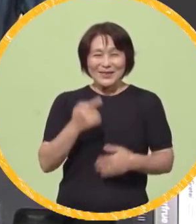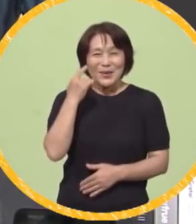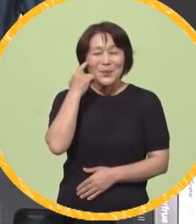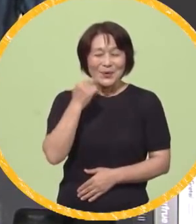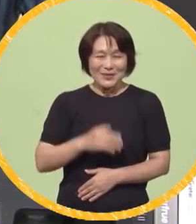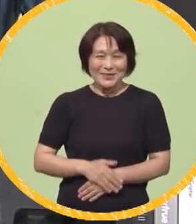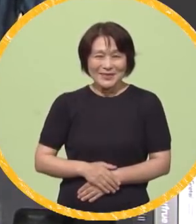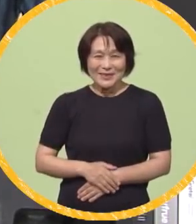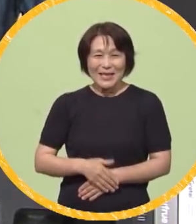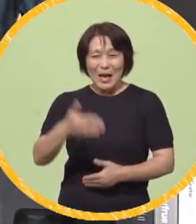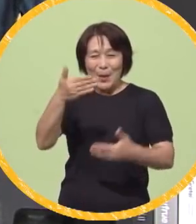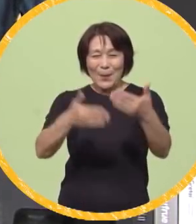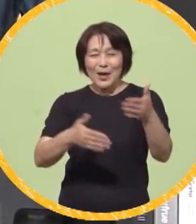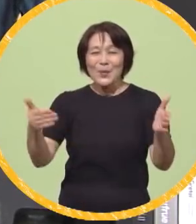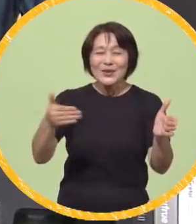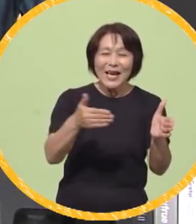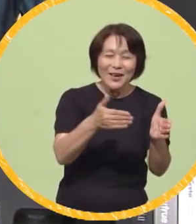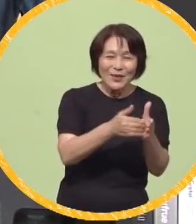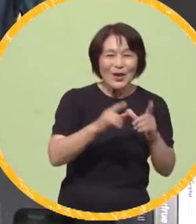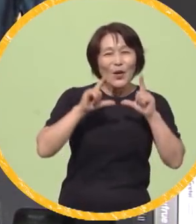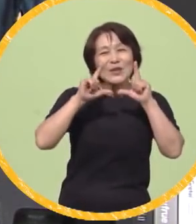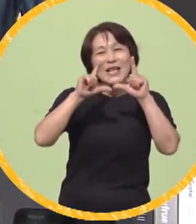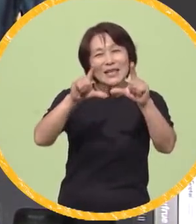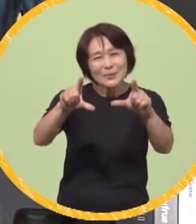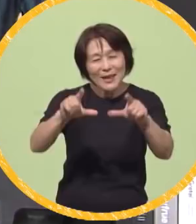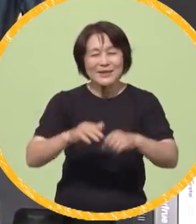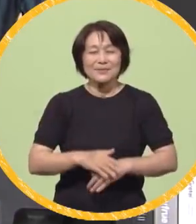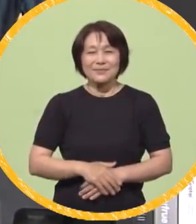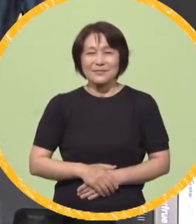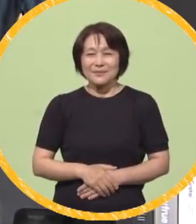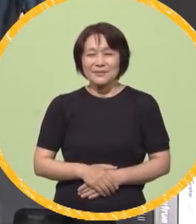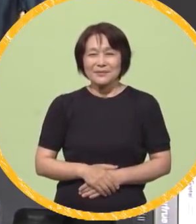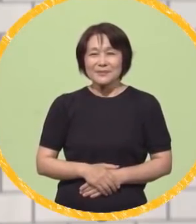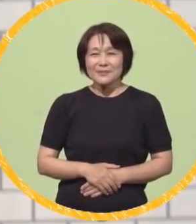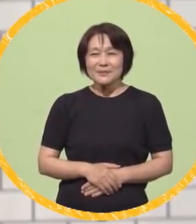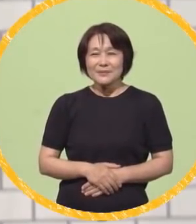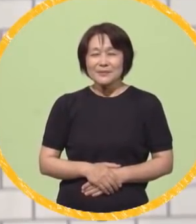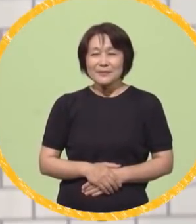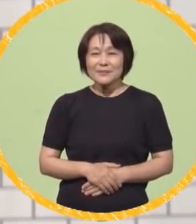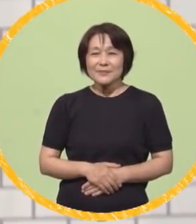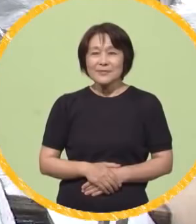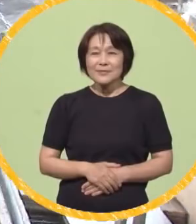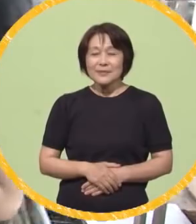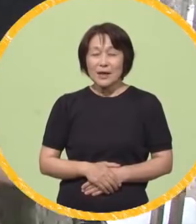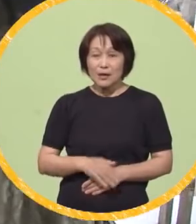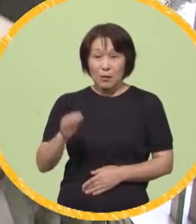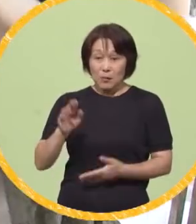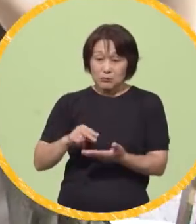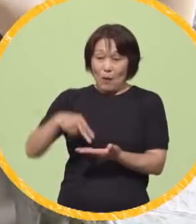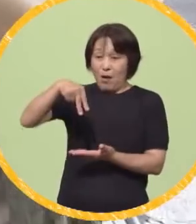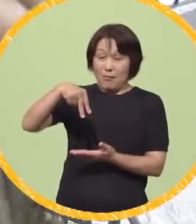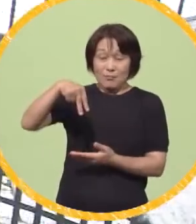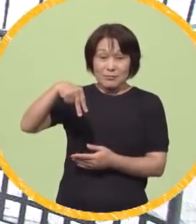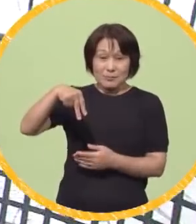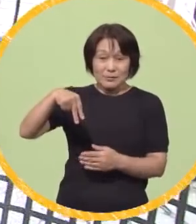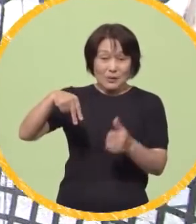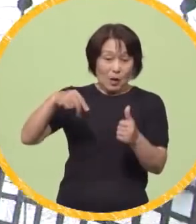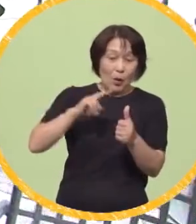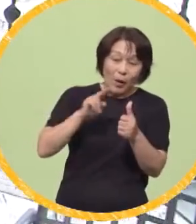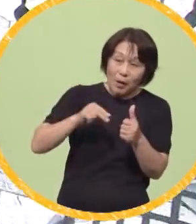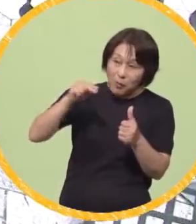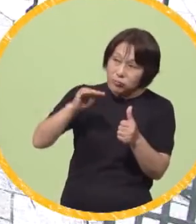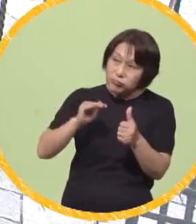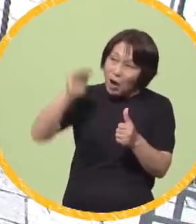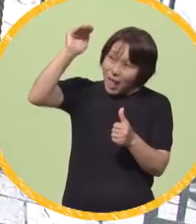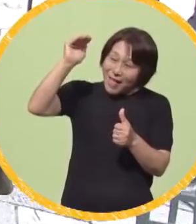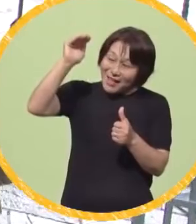方法は番組の最後にお伝えしますのでお楽しみください。 いやすごいですね、あまりにもこう立った時大きかったんでびっくりしなかった。 イタリア